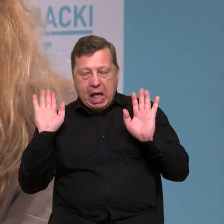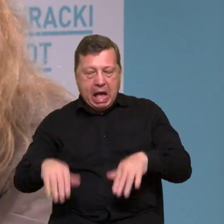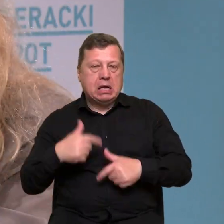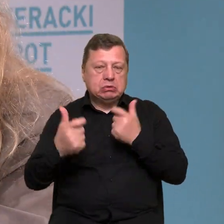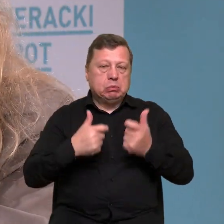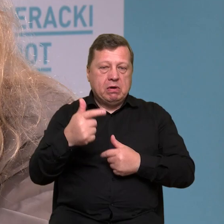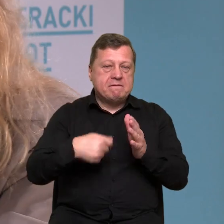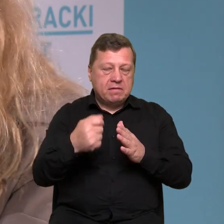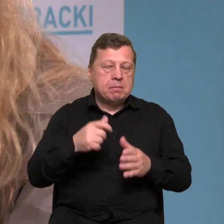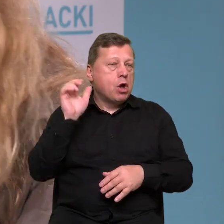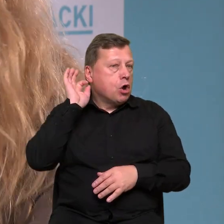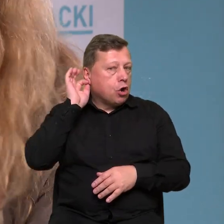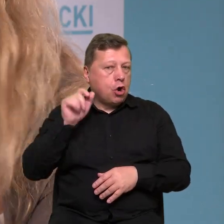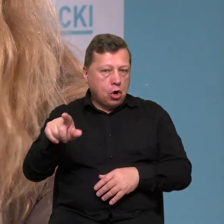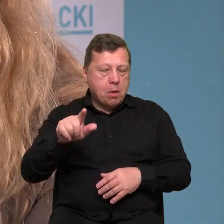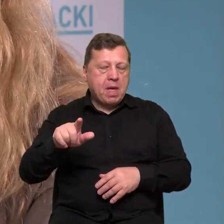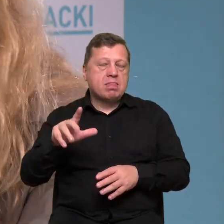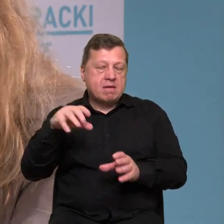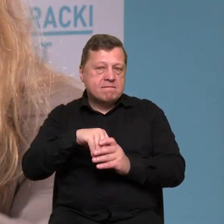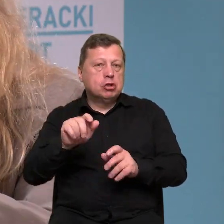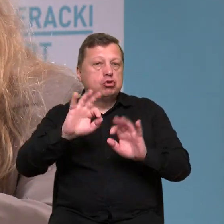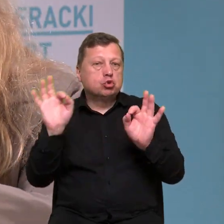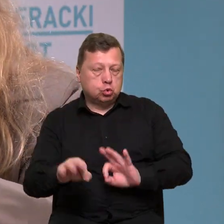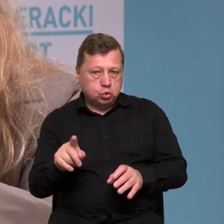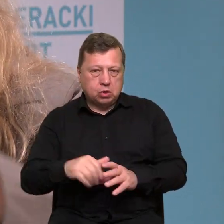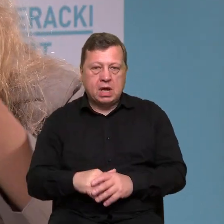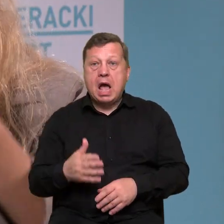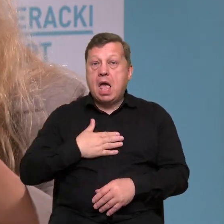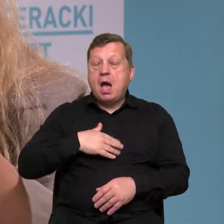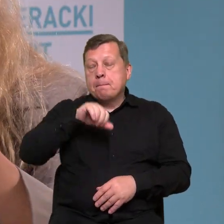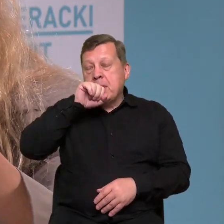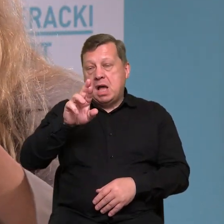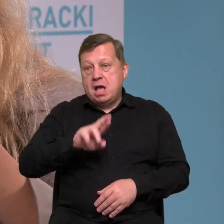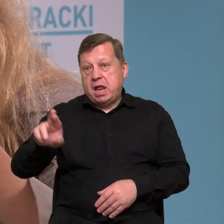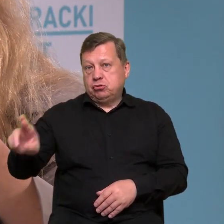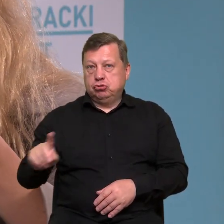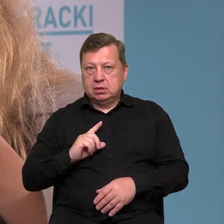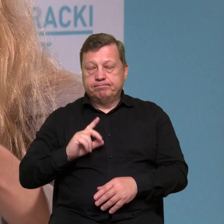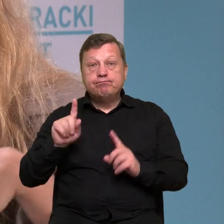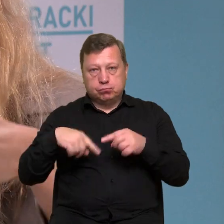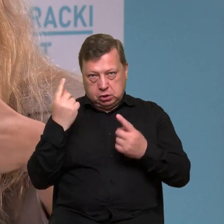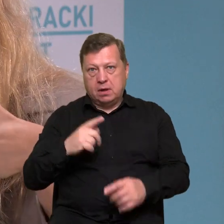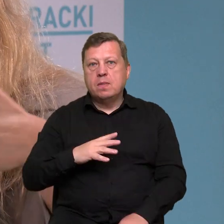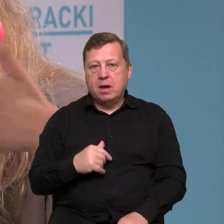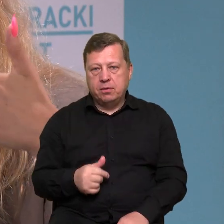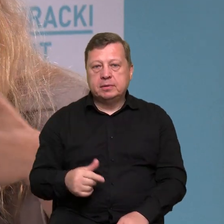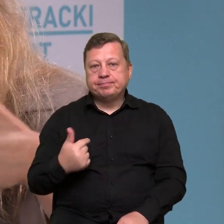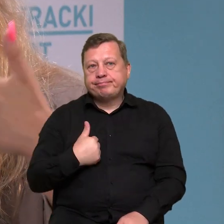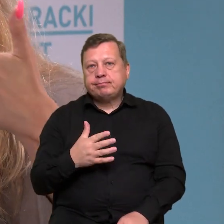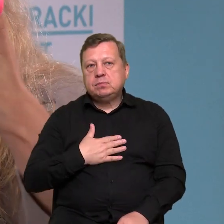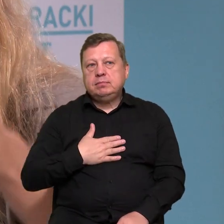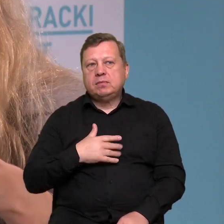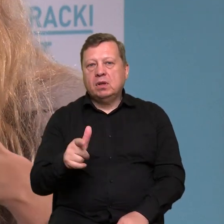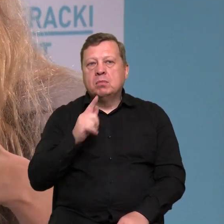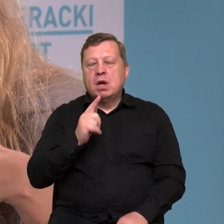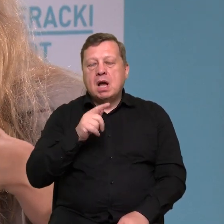o roli kobiet w sztuce. I stwierdziłam, uwielbiam reżyserię, przekonałam się. Ma to coś wspólnego z moją